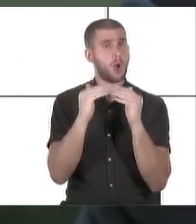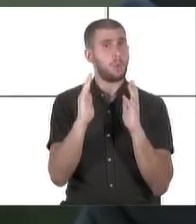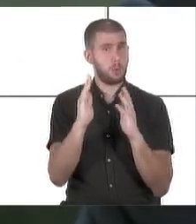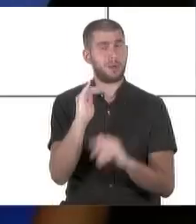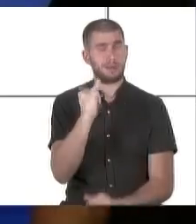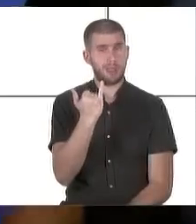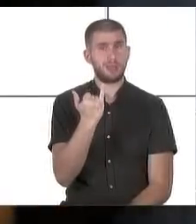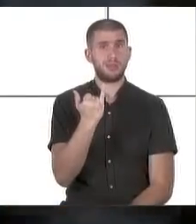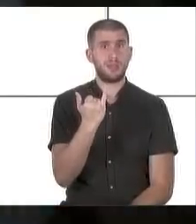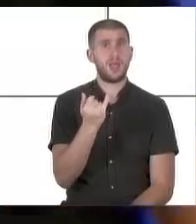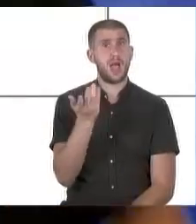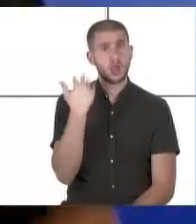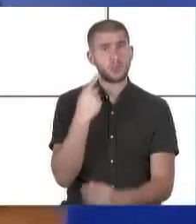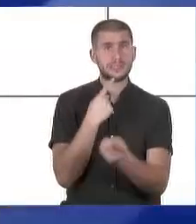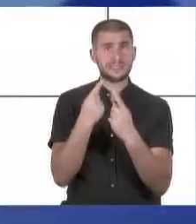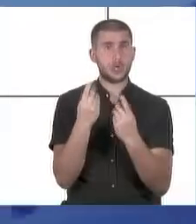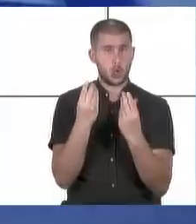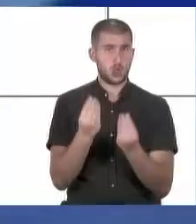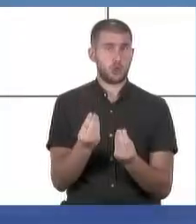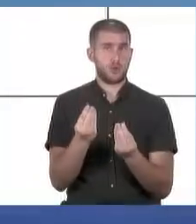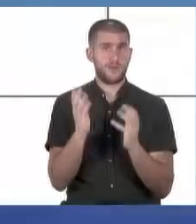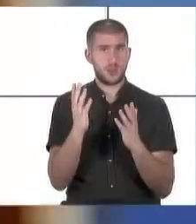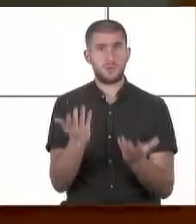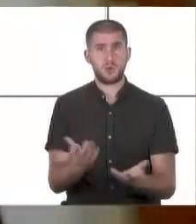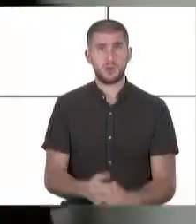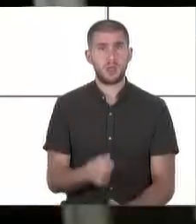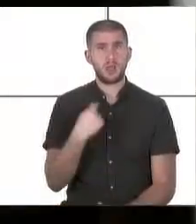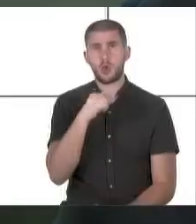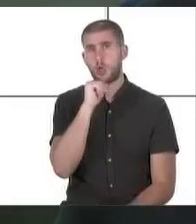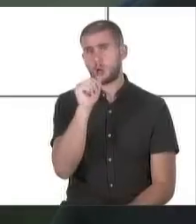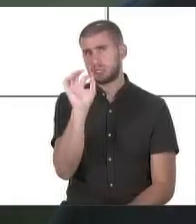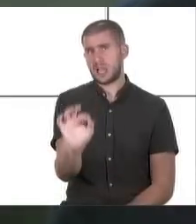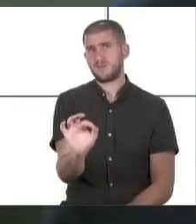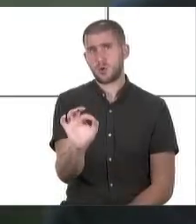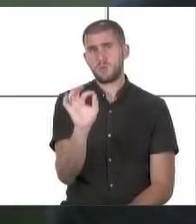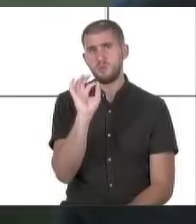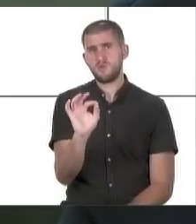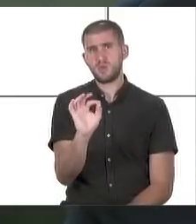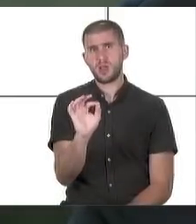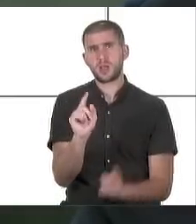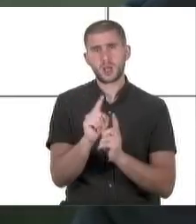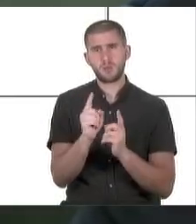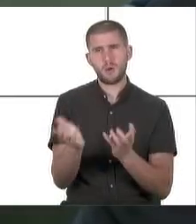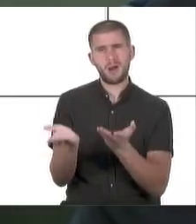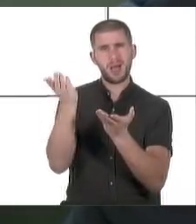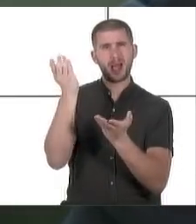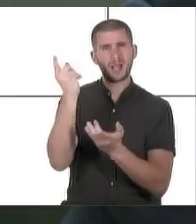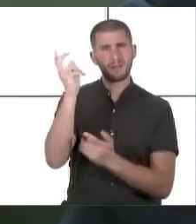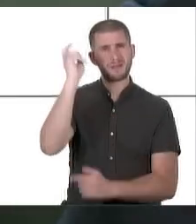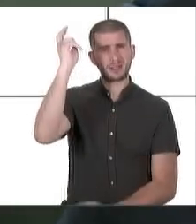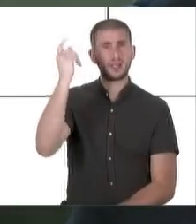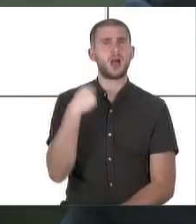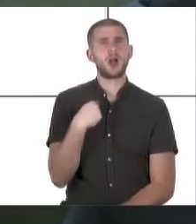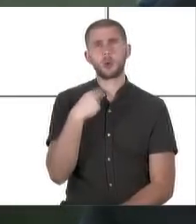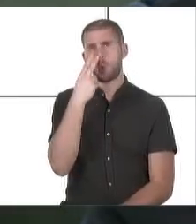מאוד בעיניי, היו לי איתו שיחות טובות מאוד, אני לא רוצה לפגוע בו כדי לרומם את בני גנץ, אני רואה